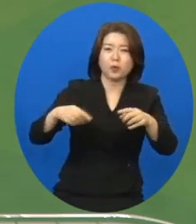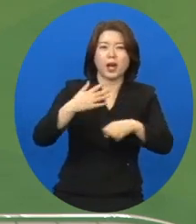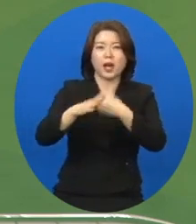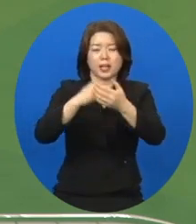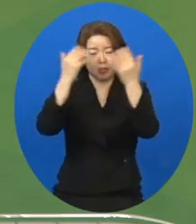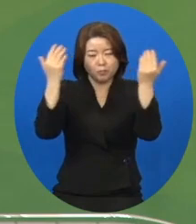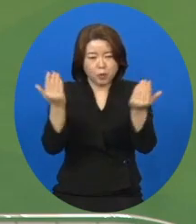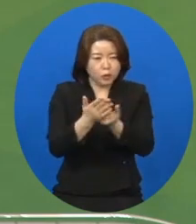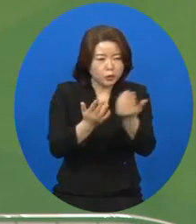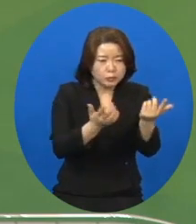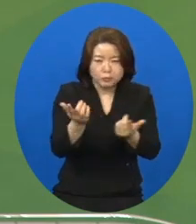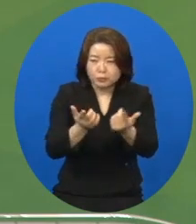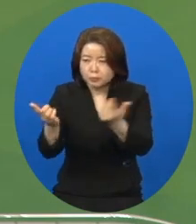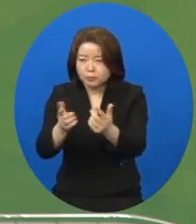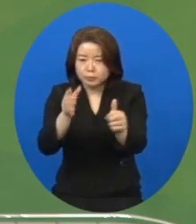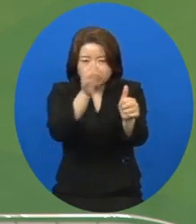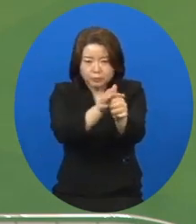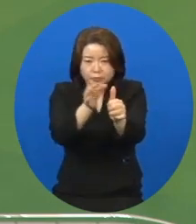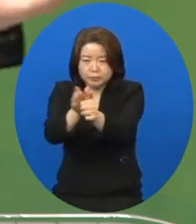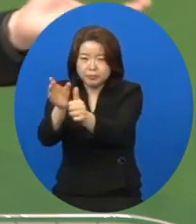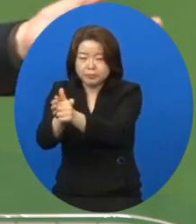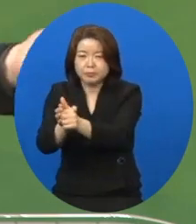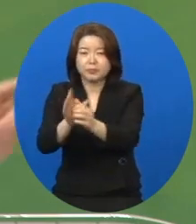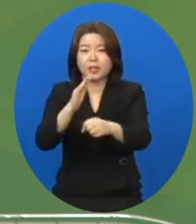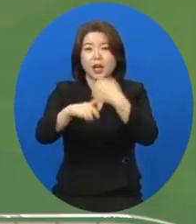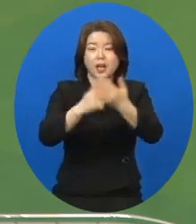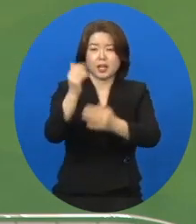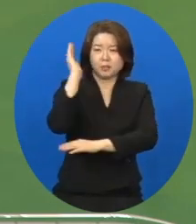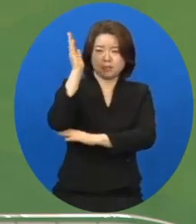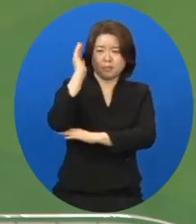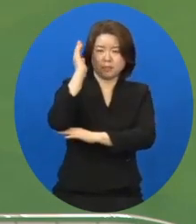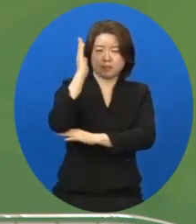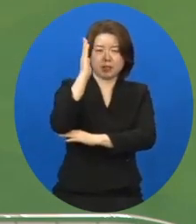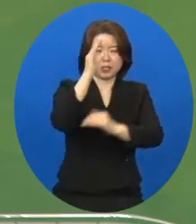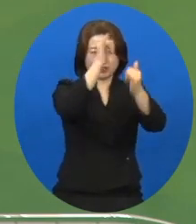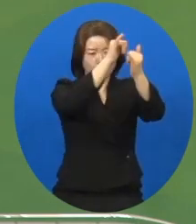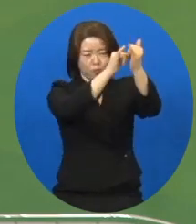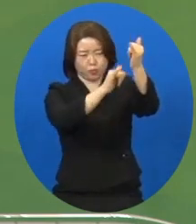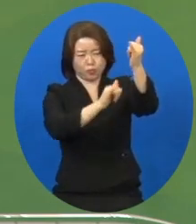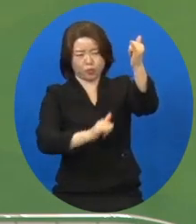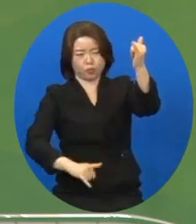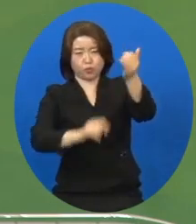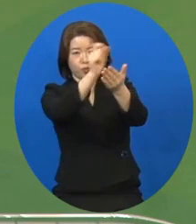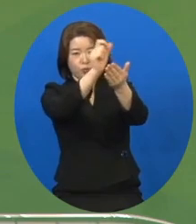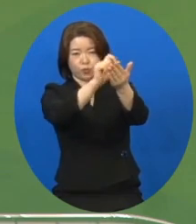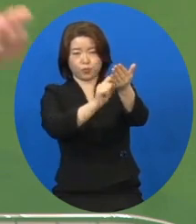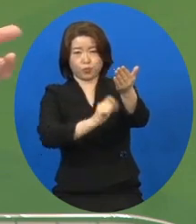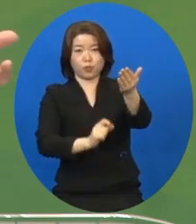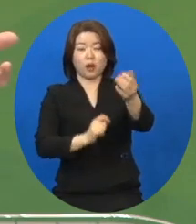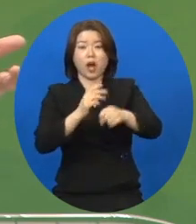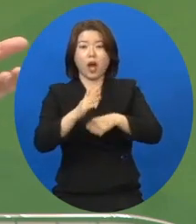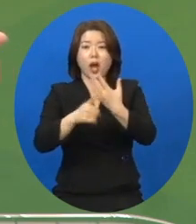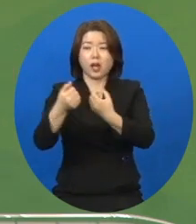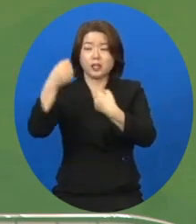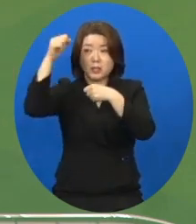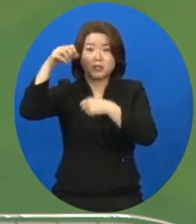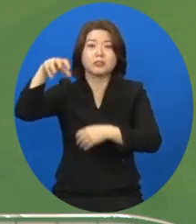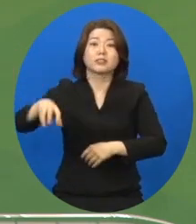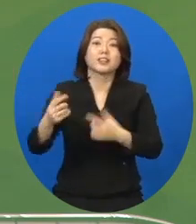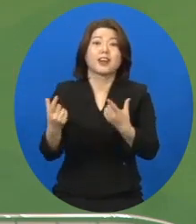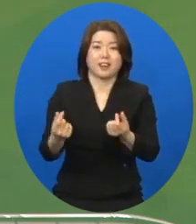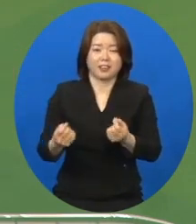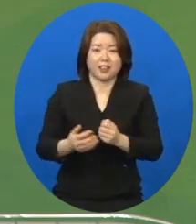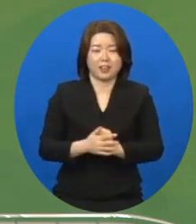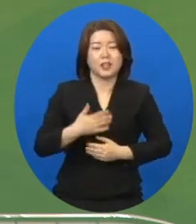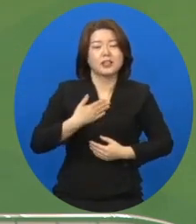것들을 배역을 정하시고 하나님의 스토리를 써가는 정말 기가 막힌 하나님의 극장이에요. 제